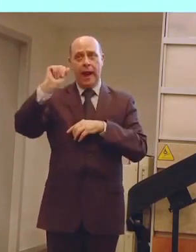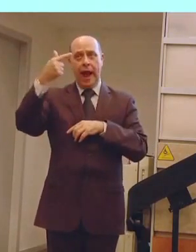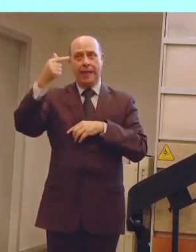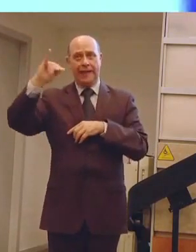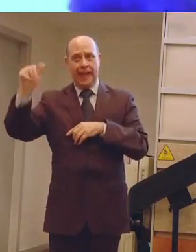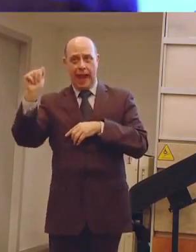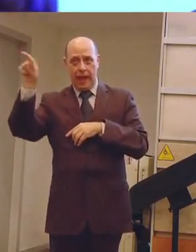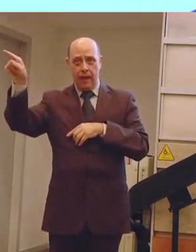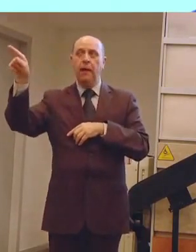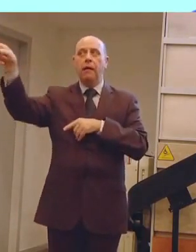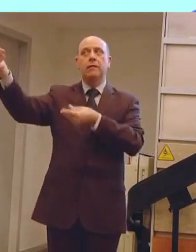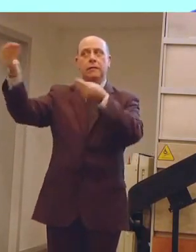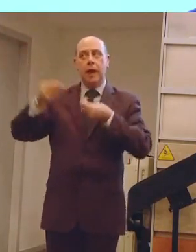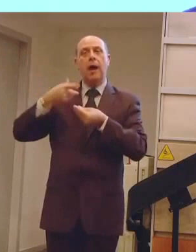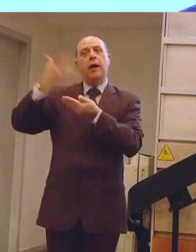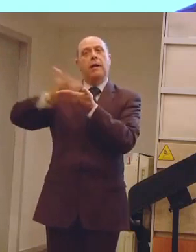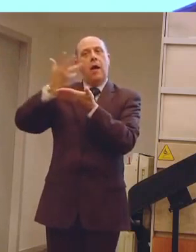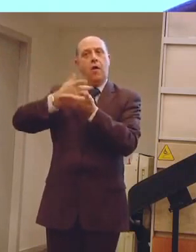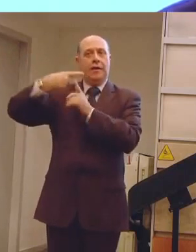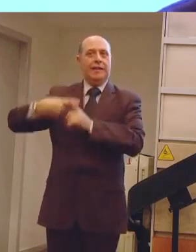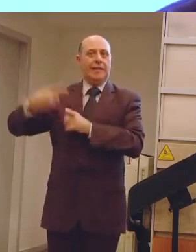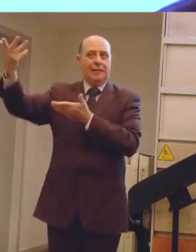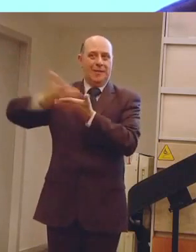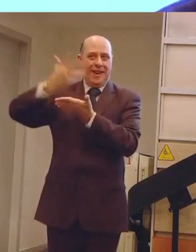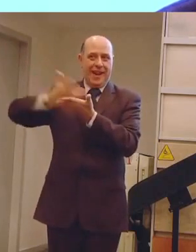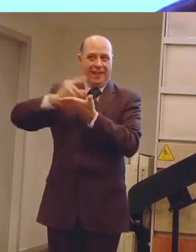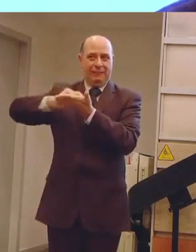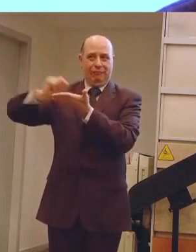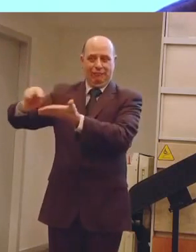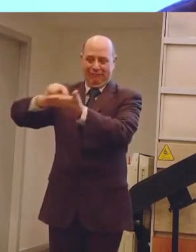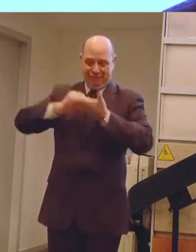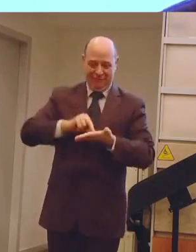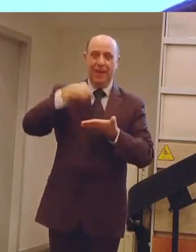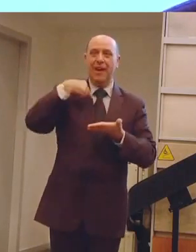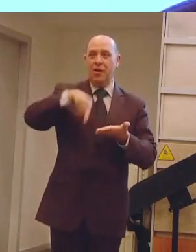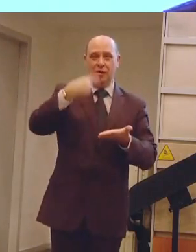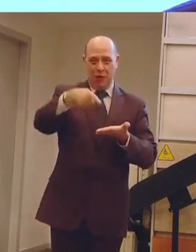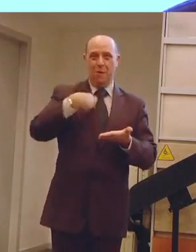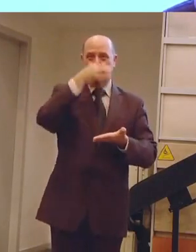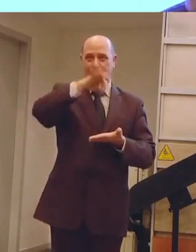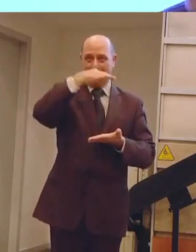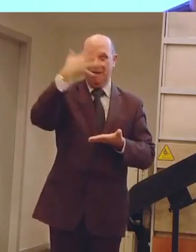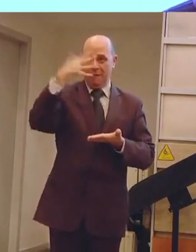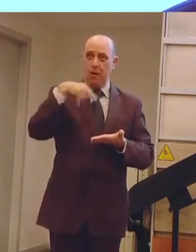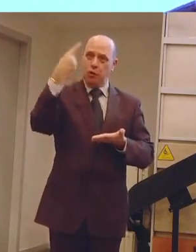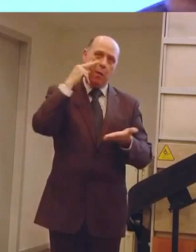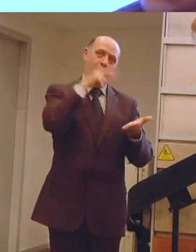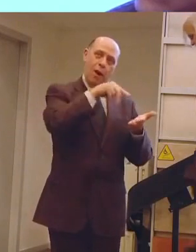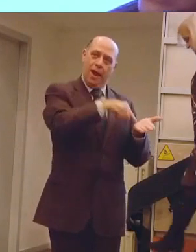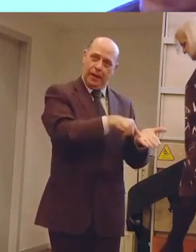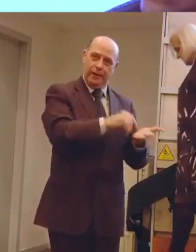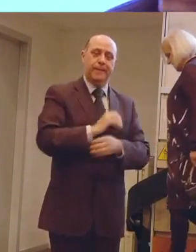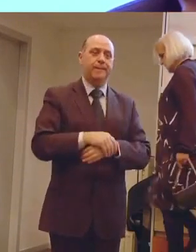consegnato la sua testimonianza scritta e che poi mi ha incaricato di leggere alla fine del mio intervento e